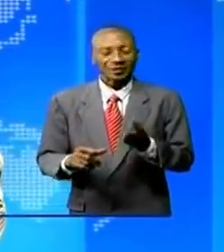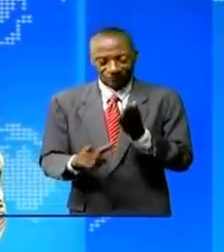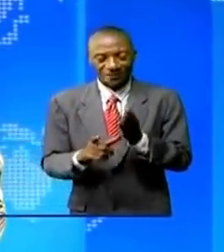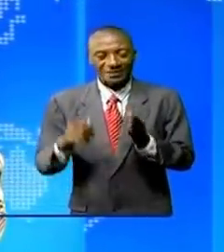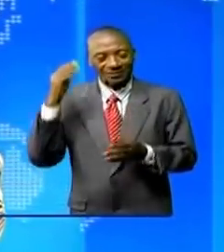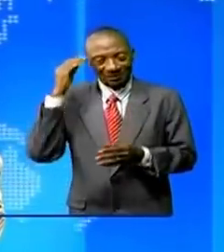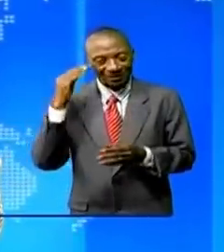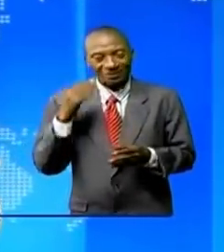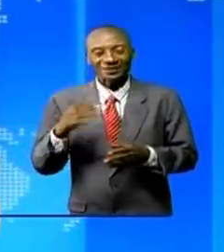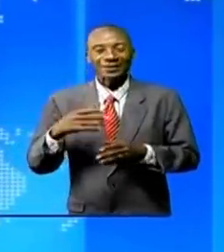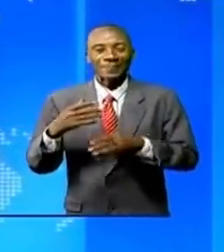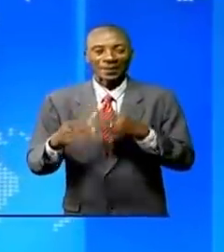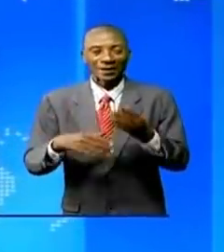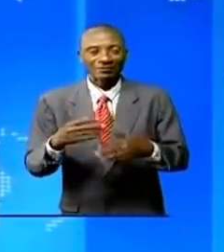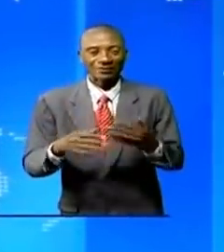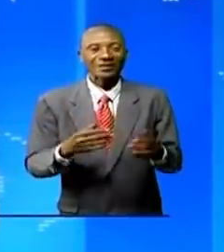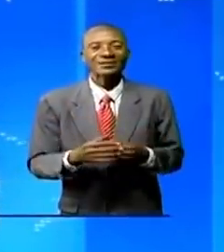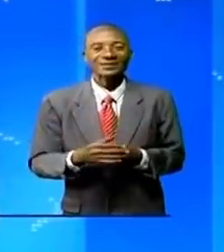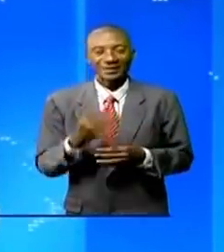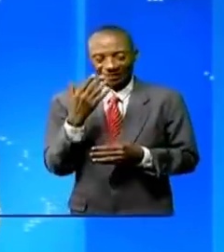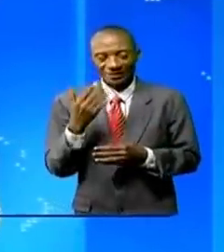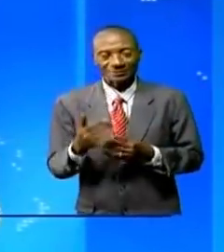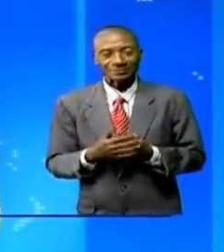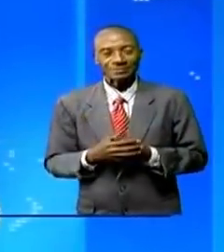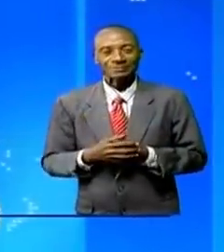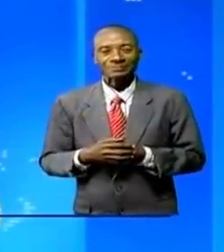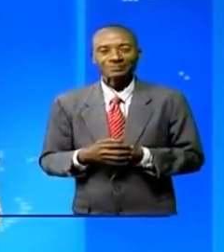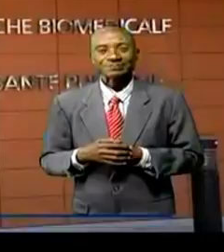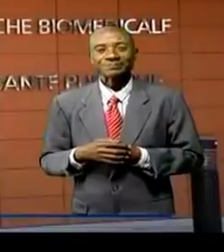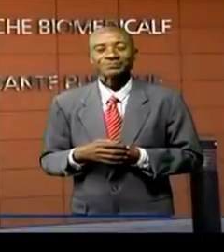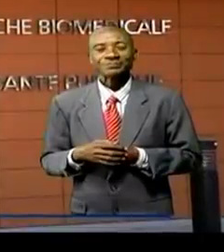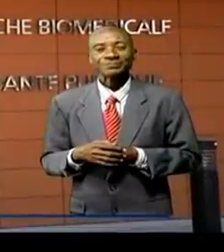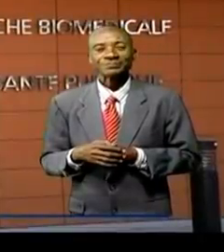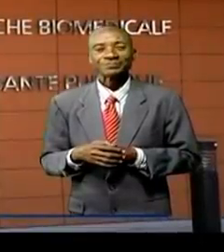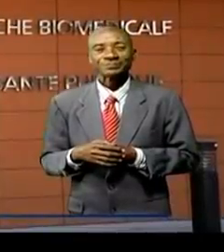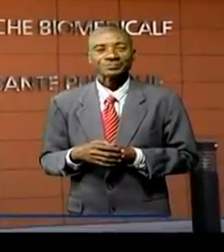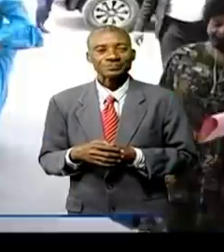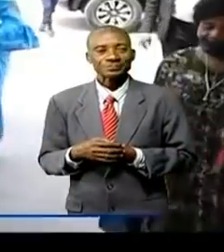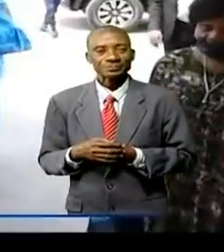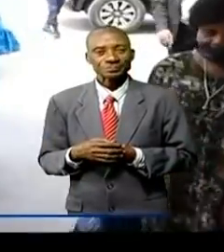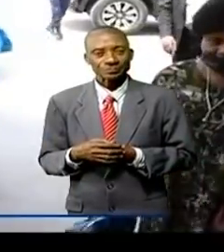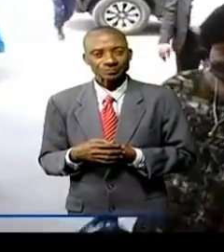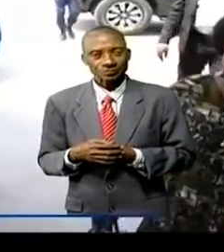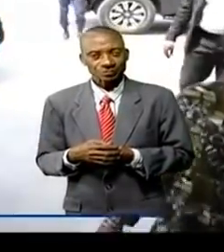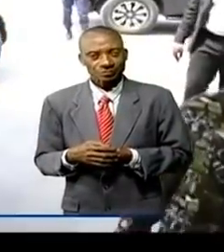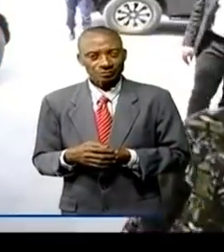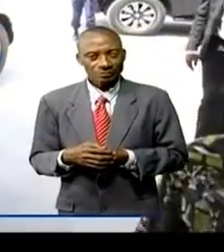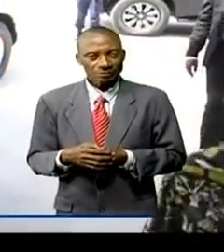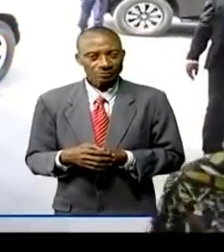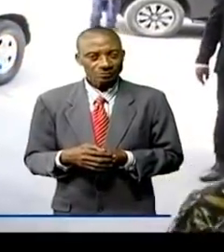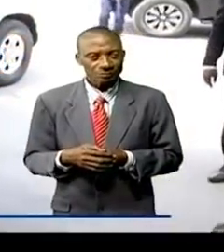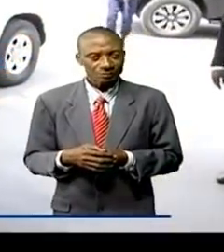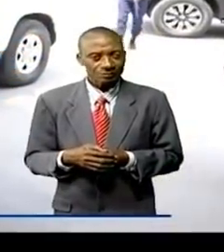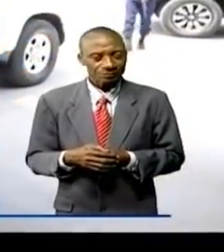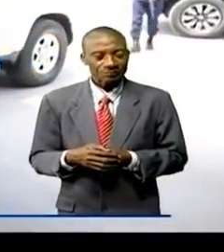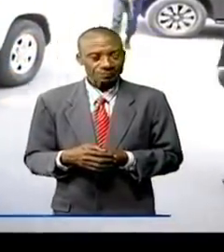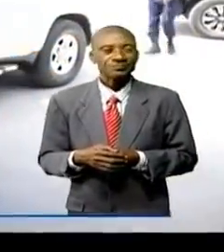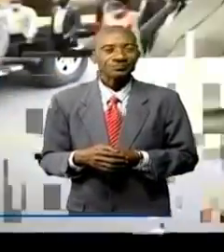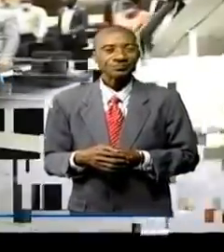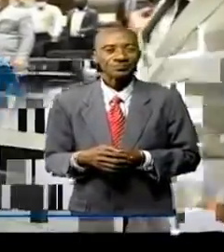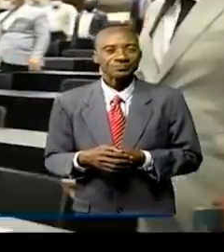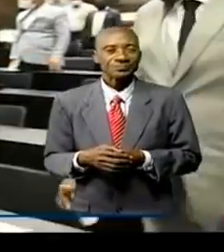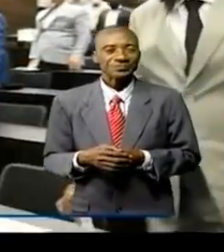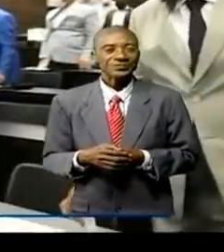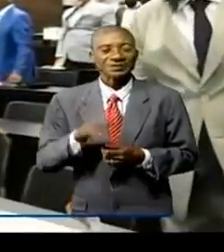du gouvernement de la République Eddy Tchala. Pour le reportage. Nous du Burkina Faso, Burundi, Cameroun, Gabon, Tchad et